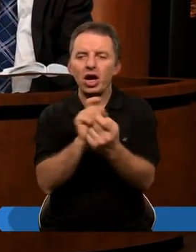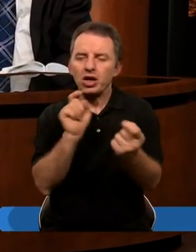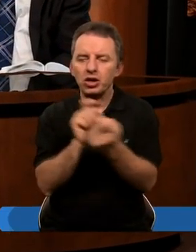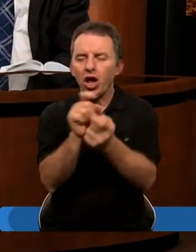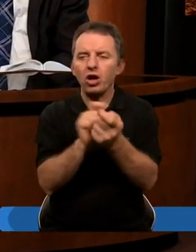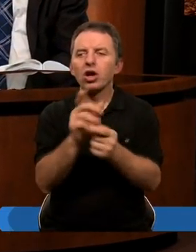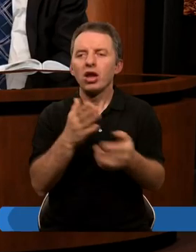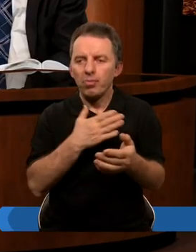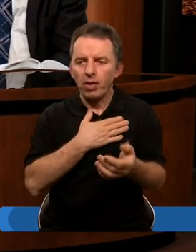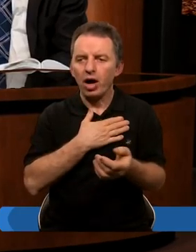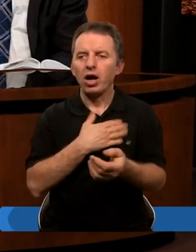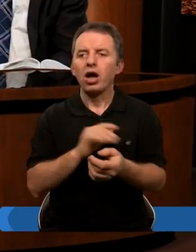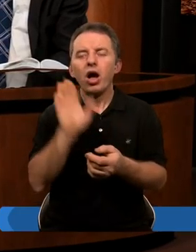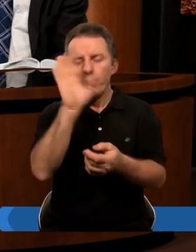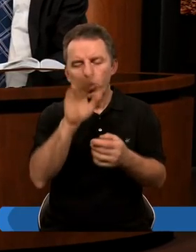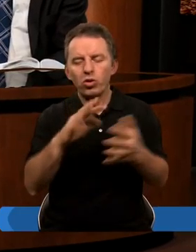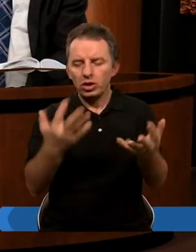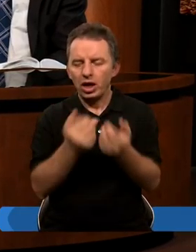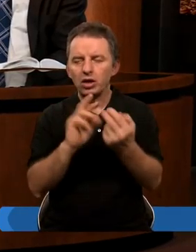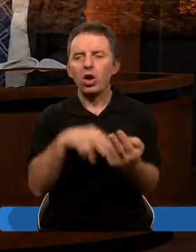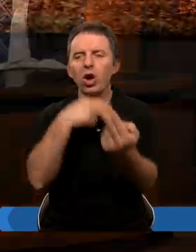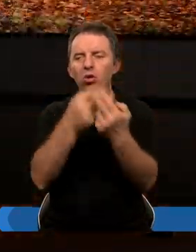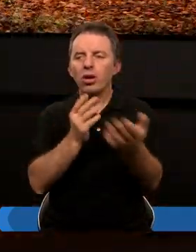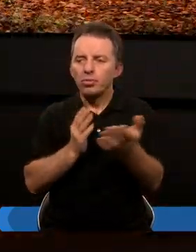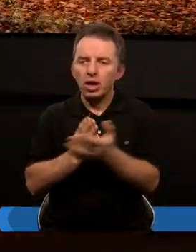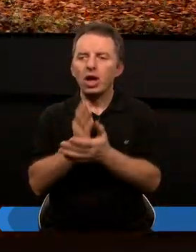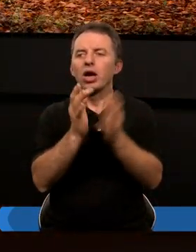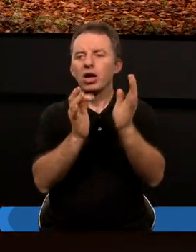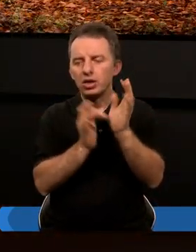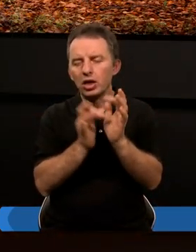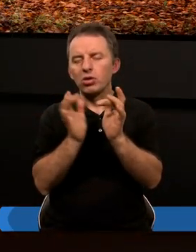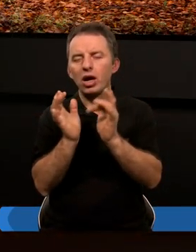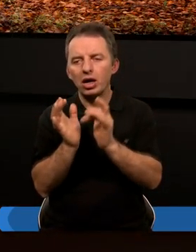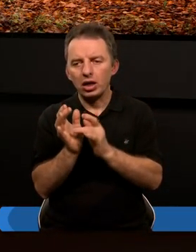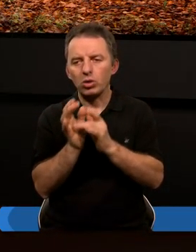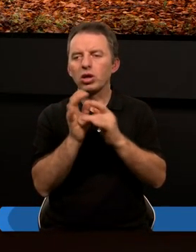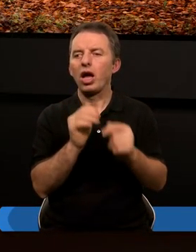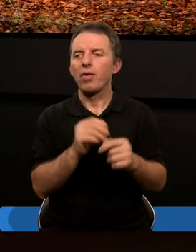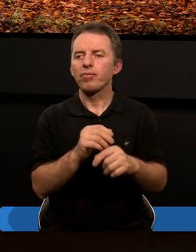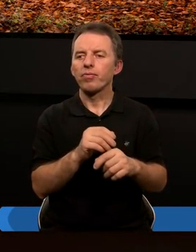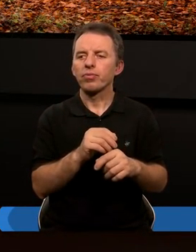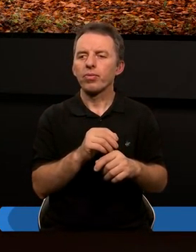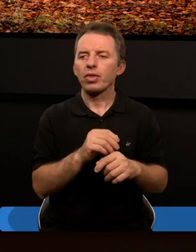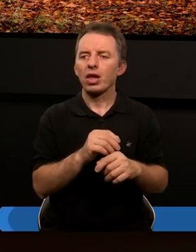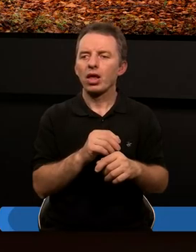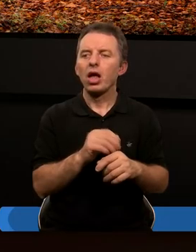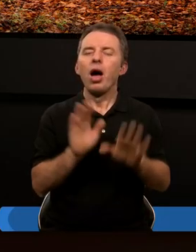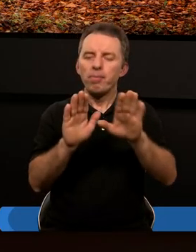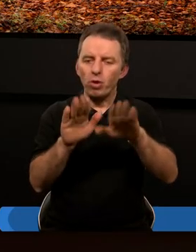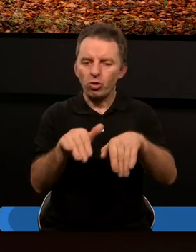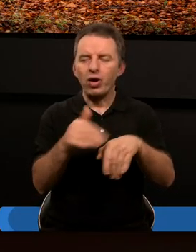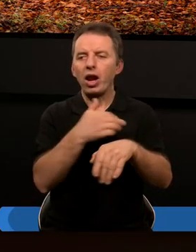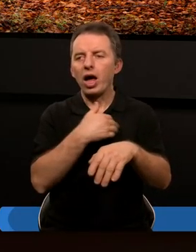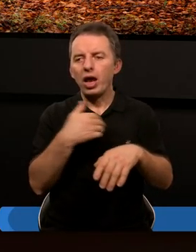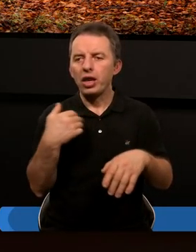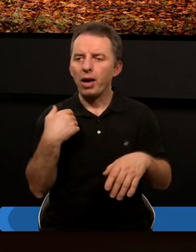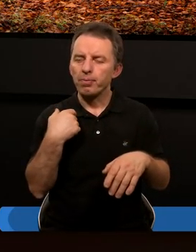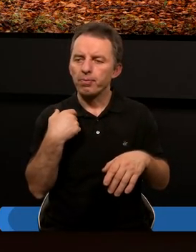nas jest, Bóg znajduje odpowiedź przez Jezusa Chrystusa i pozwala nam